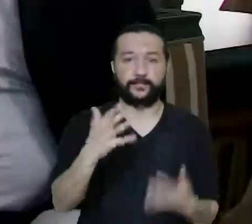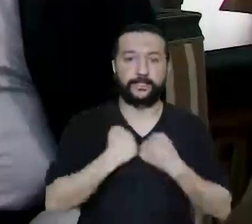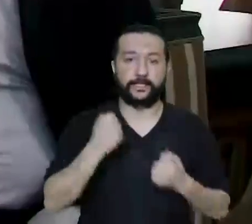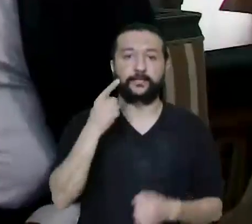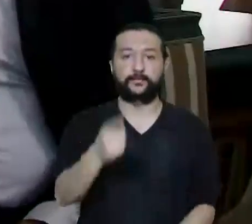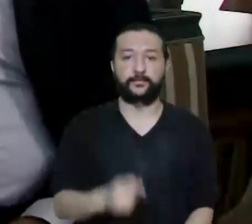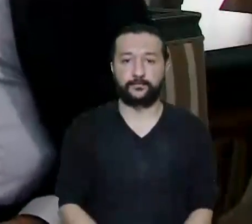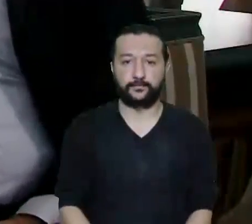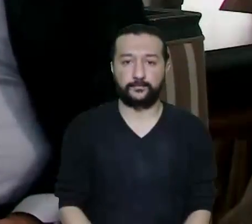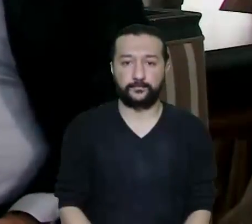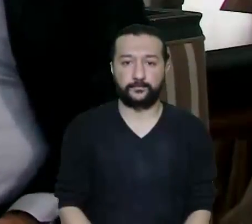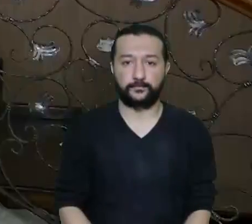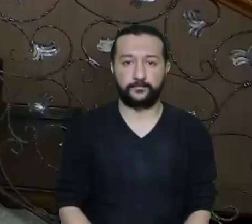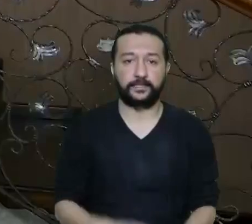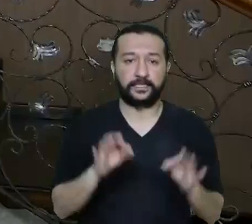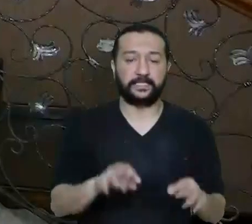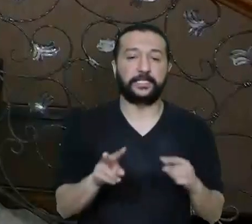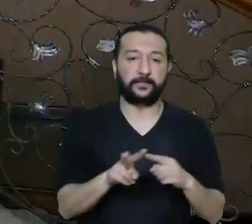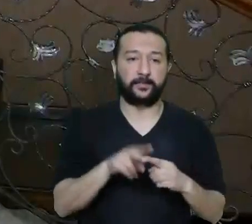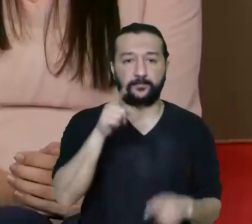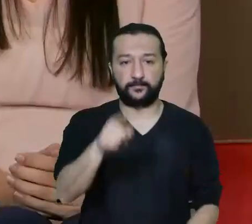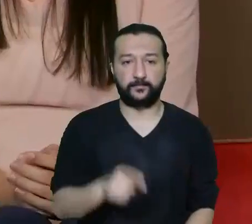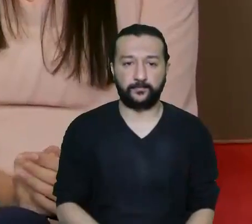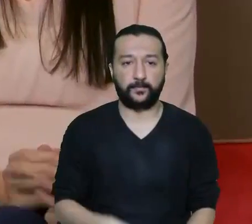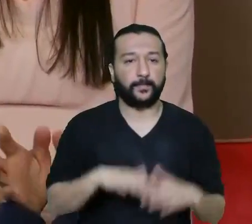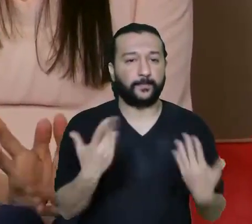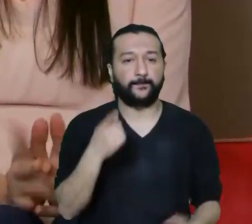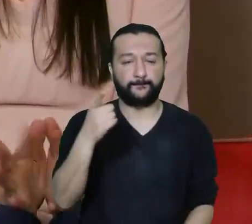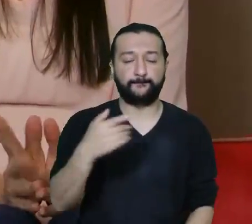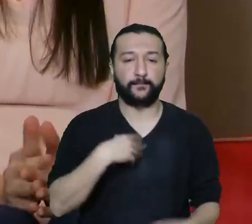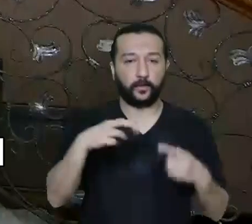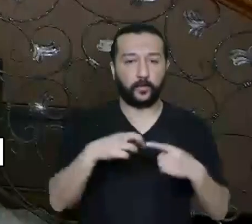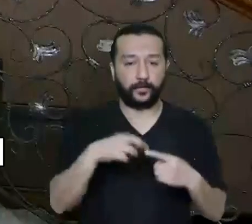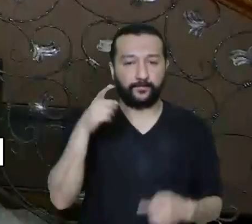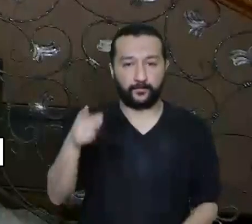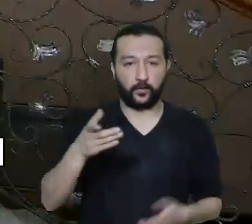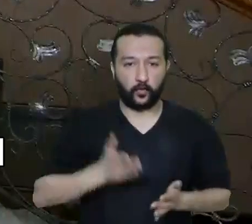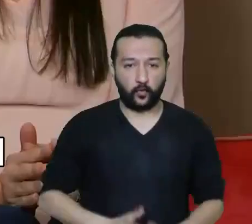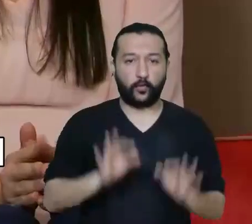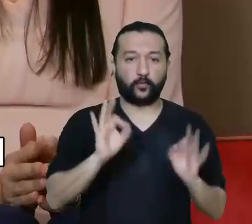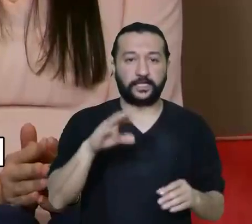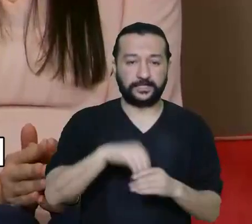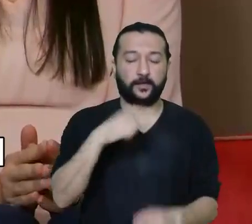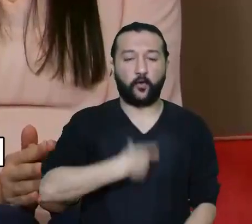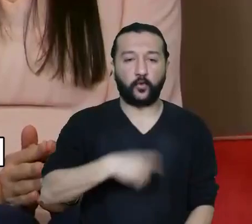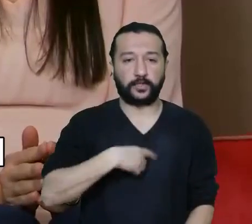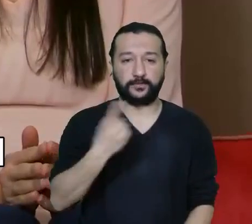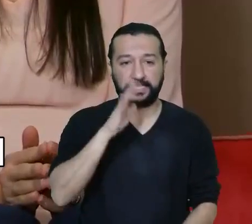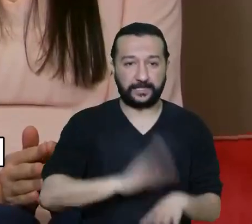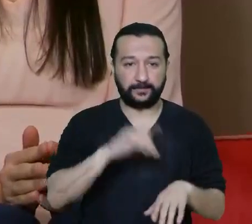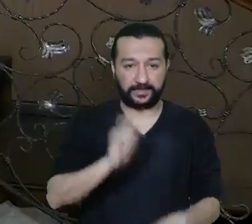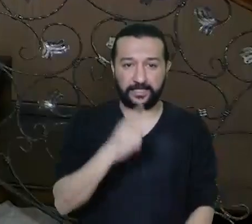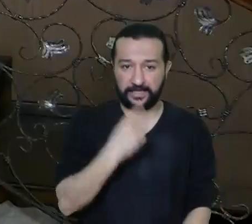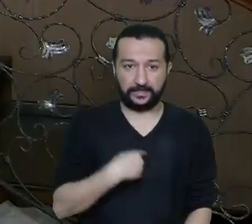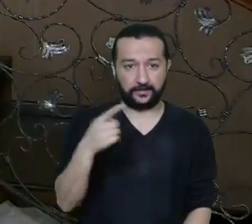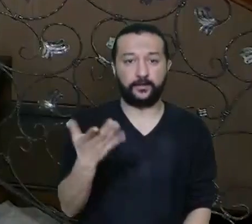Yakalandık. Şimdi Kemal'im, hani bizim Rüyam doğum günüm için özel bir şey yapın dedi